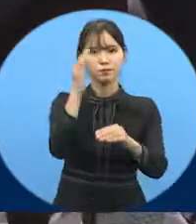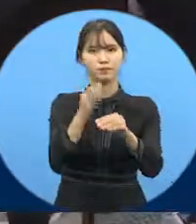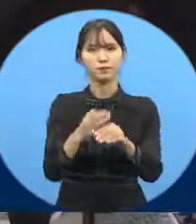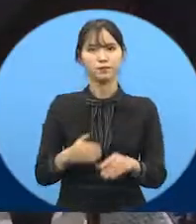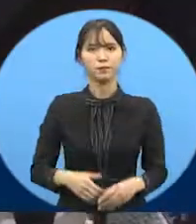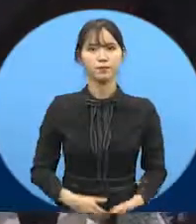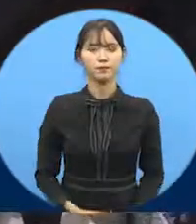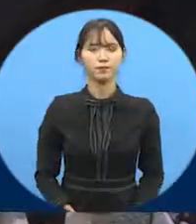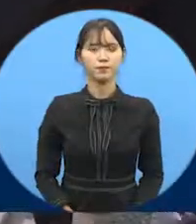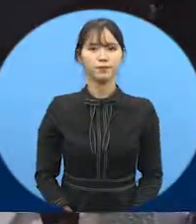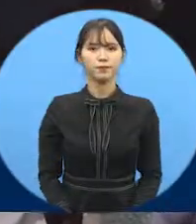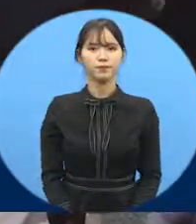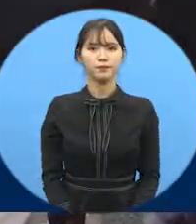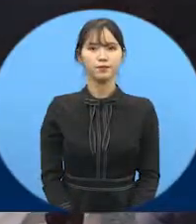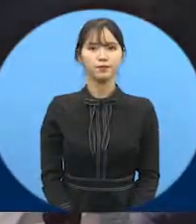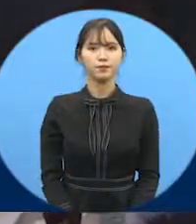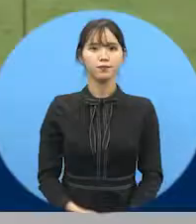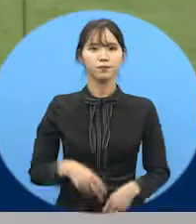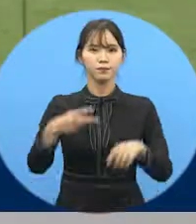기대하고 있습니다